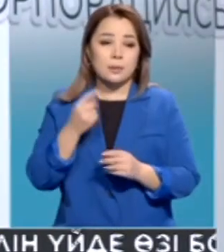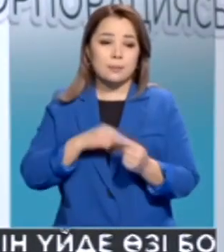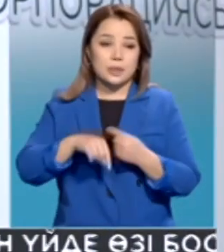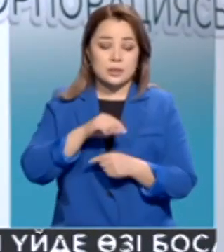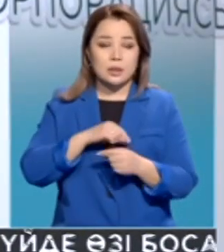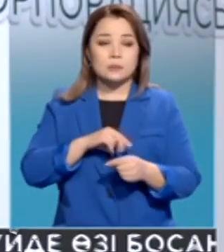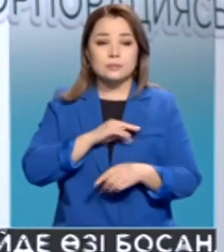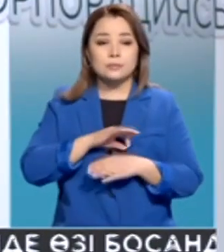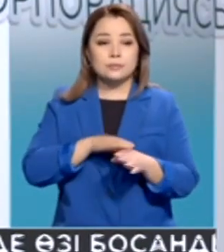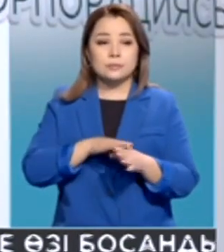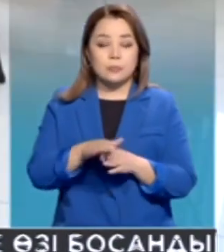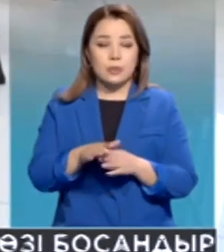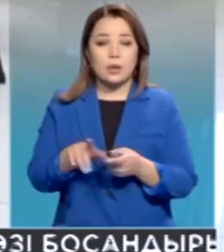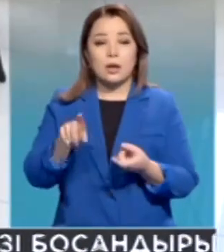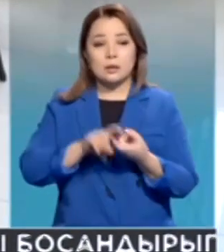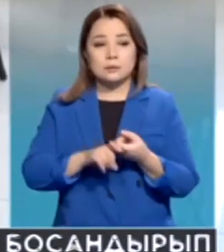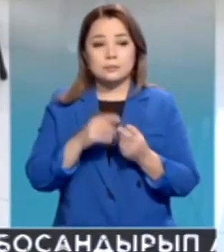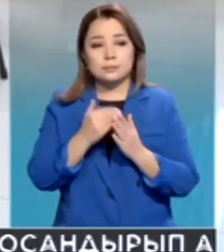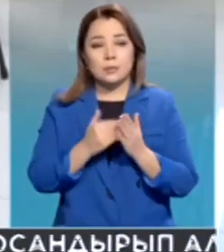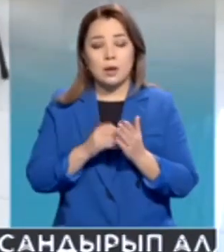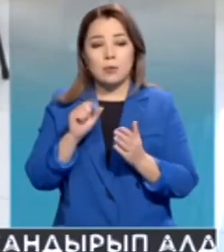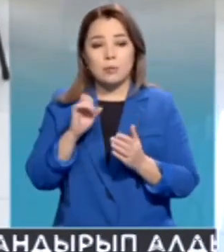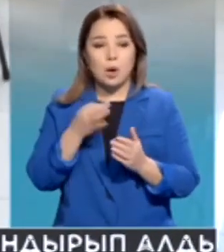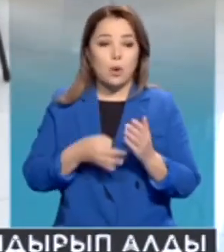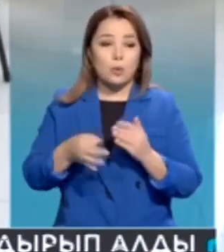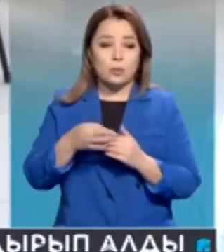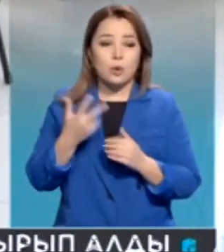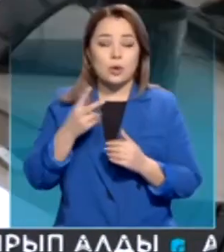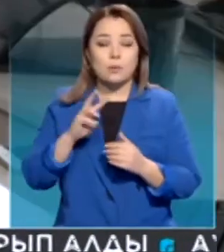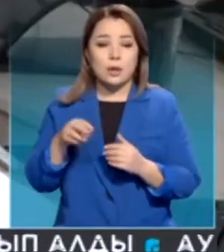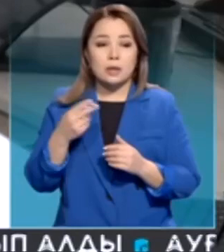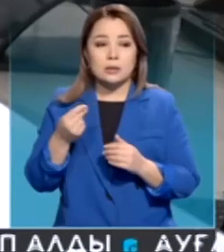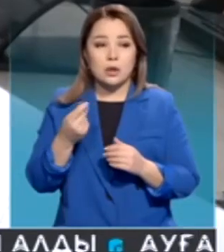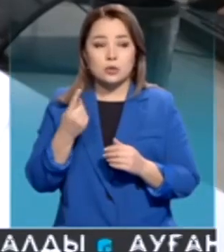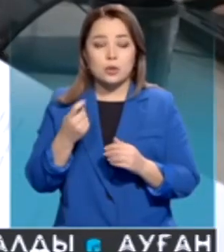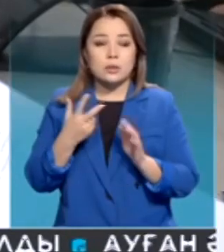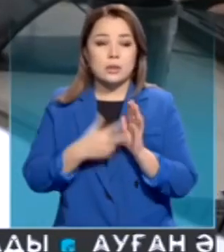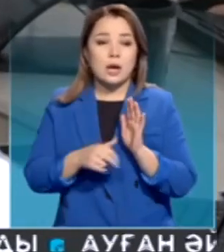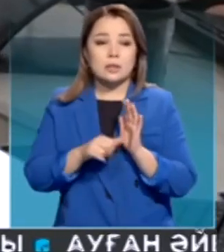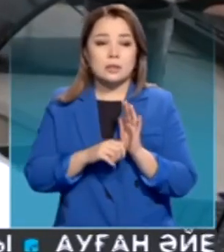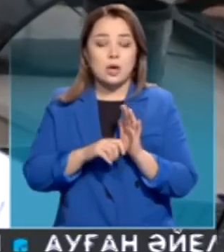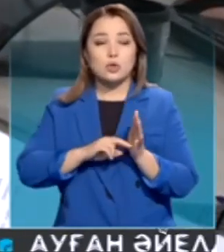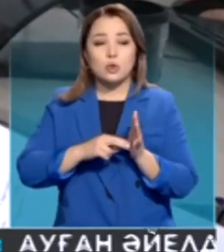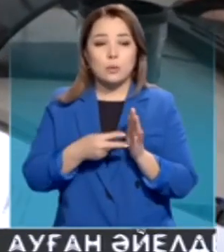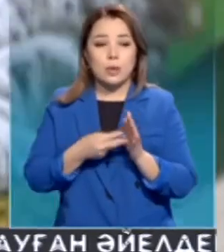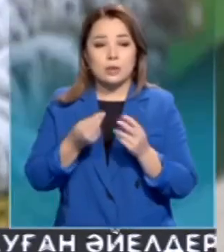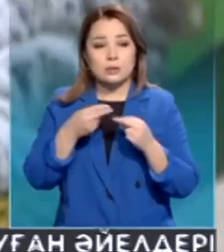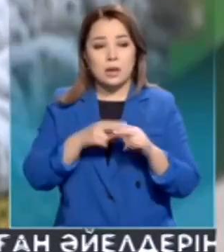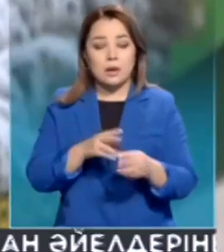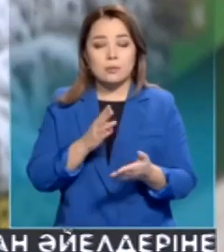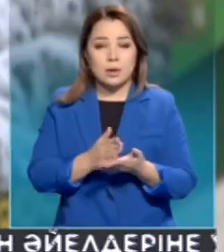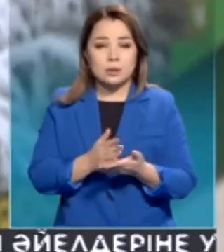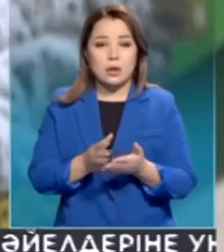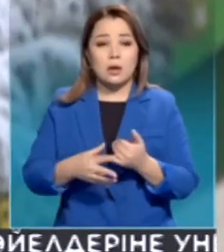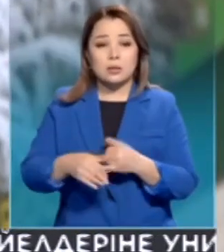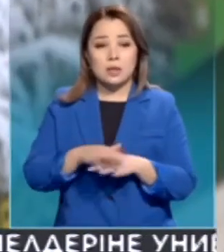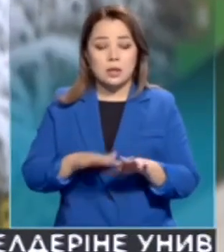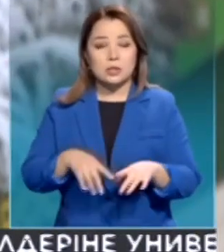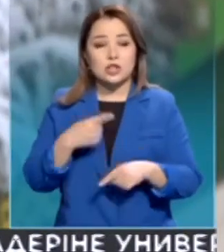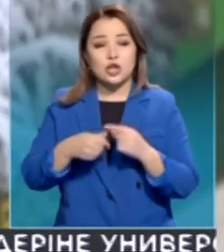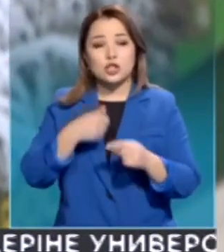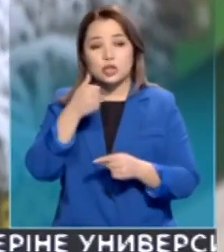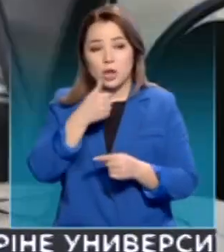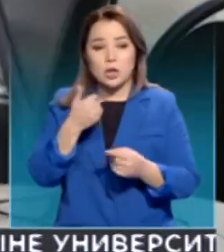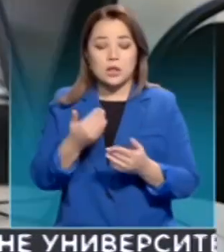және іскер бағдарламалары бойынша Абай облысында 3 миллиард теңгеге 186 жоба қаржыландырылды. Аймақтың шаруаларын қолдау келесі